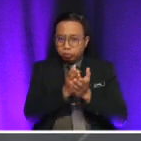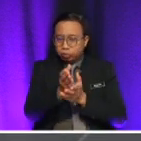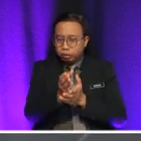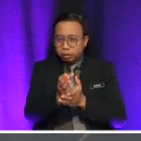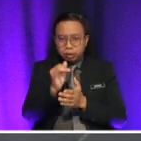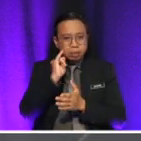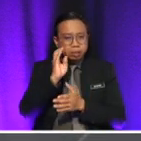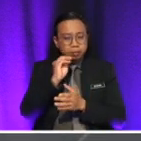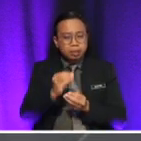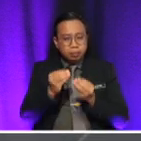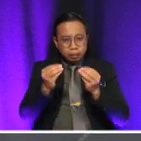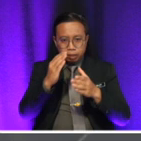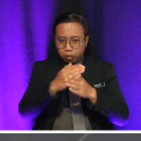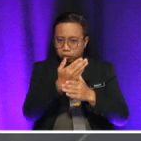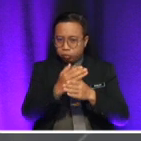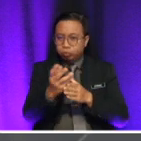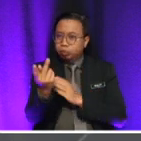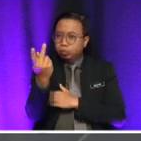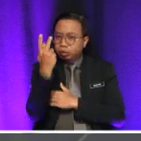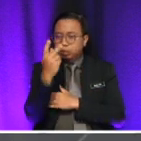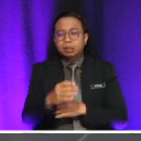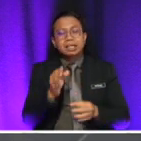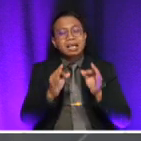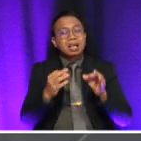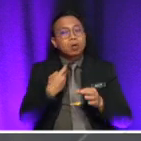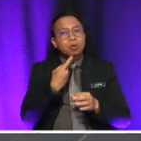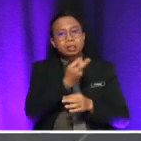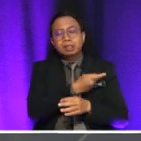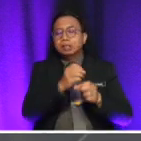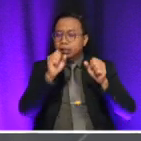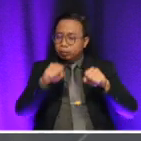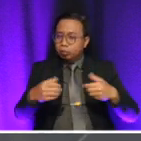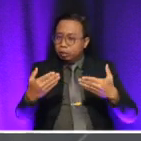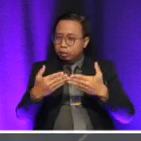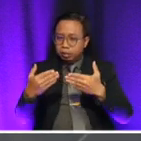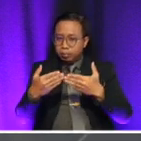begitu berkaitan pengungsian kuase kalau kita beli sambung